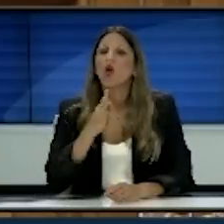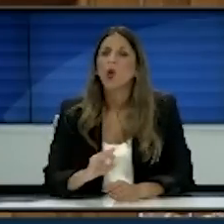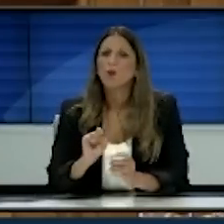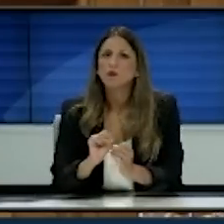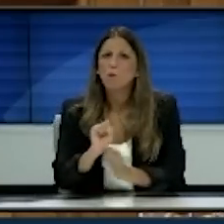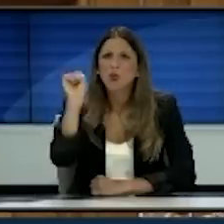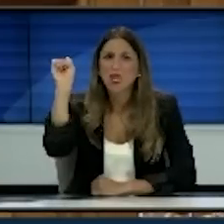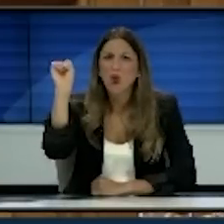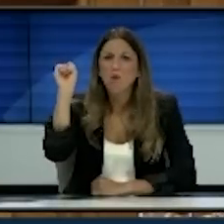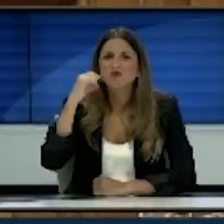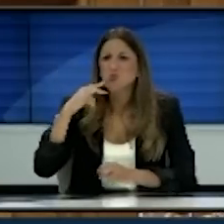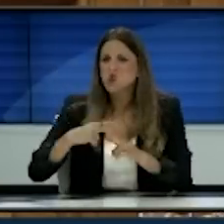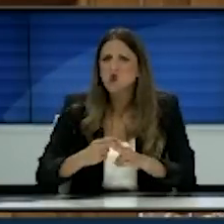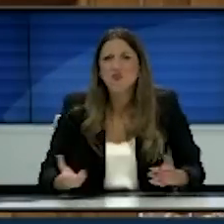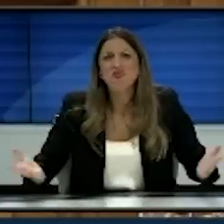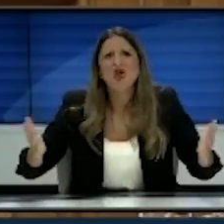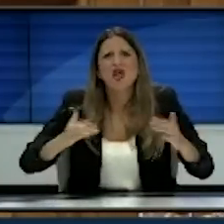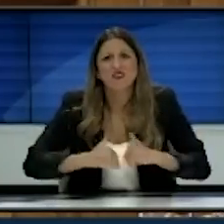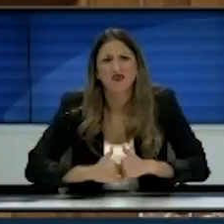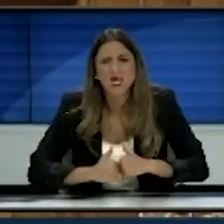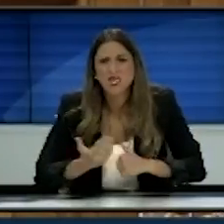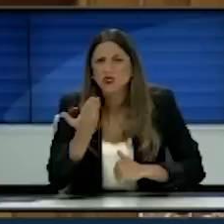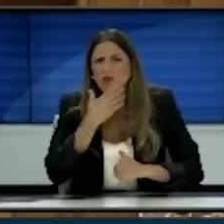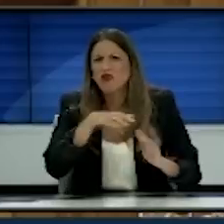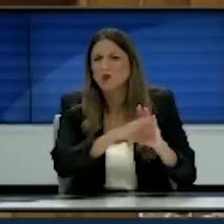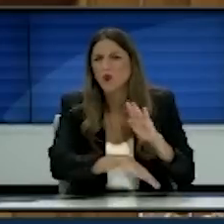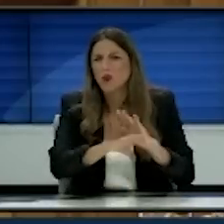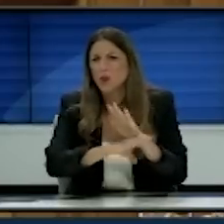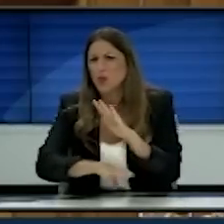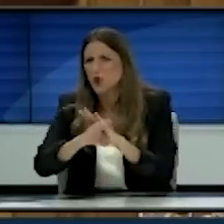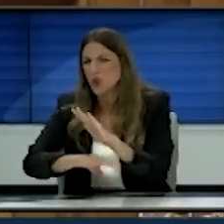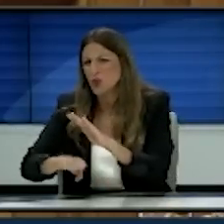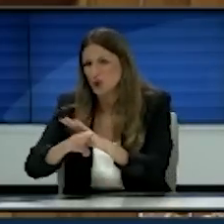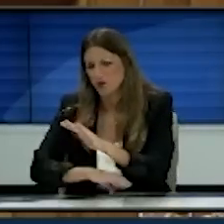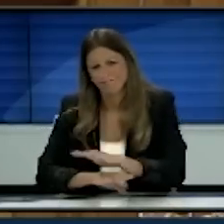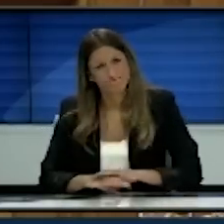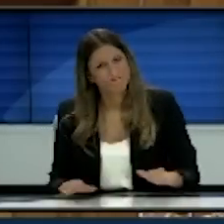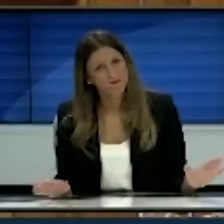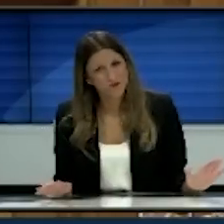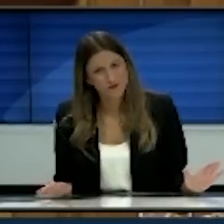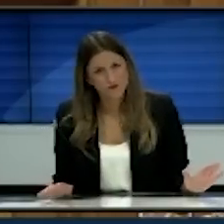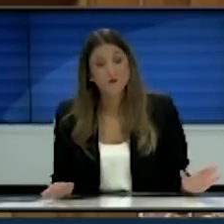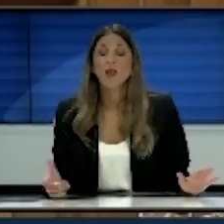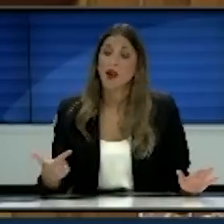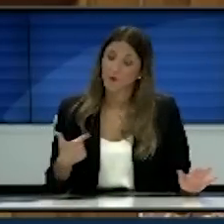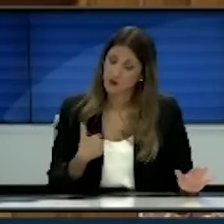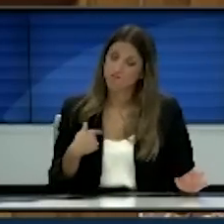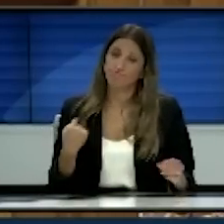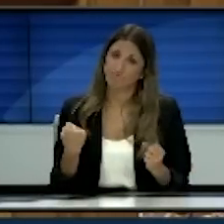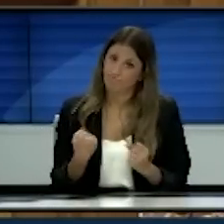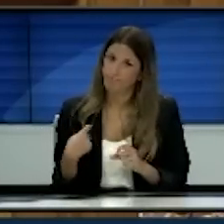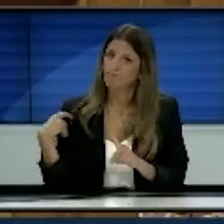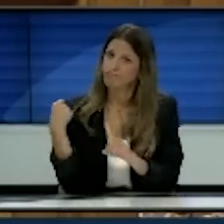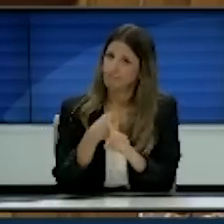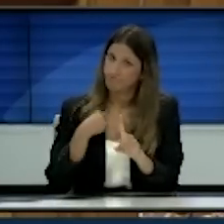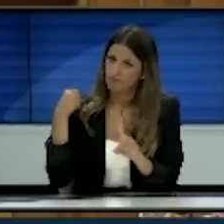πτυχία, υποβαθμίζει τις σπουδές, τις εργασιακές τους σχέσεις. Και γι' αυτό θα το αντιπαλέψουμε και για να μείνει